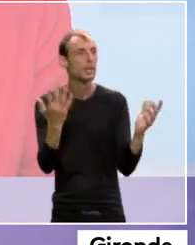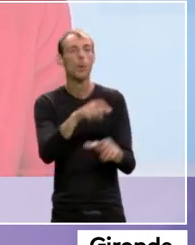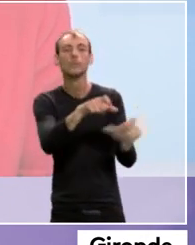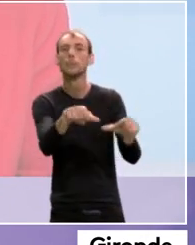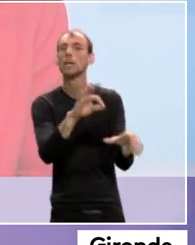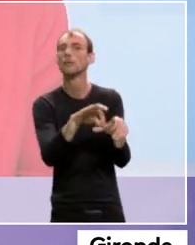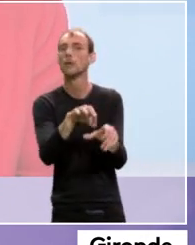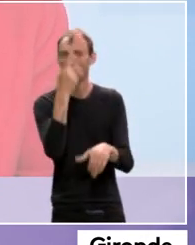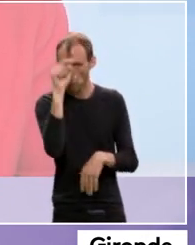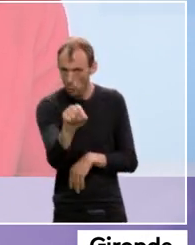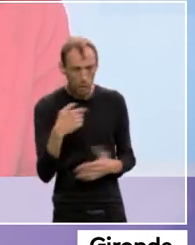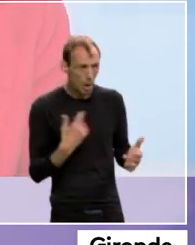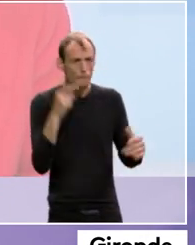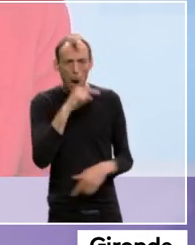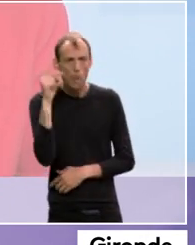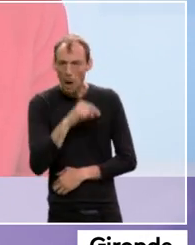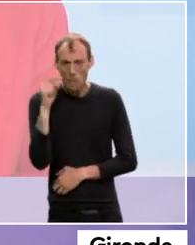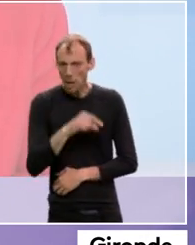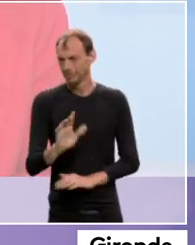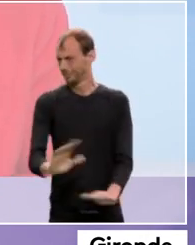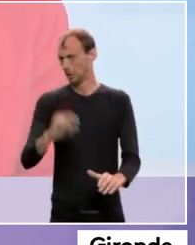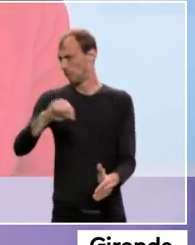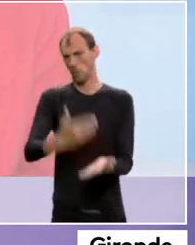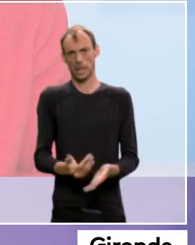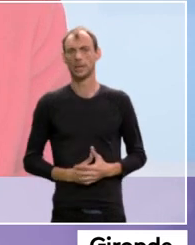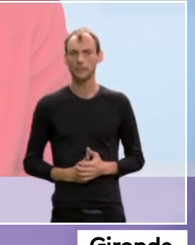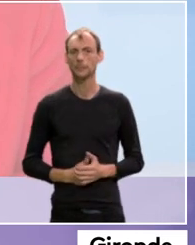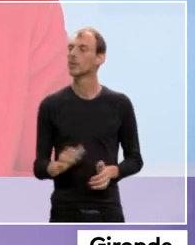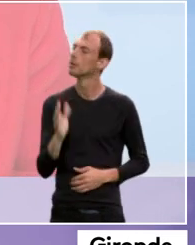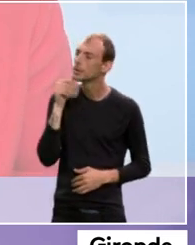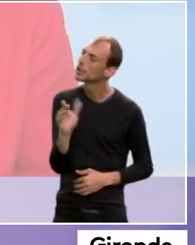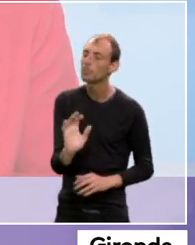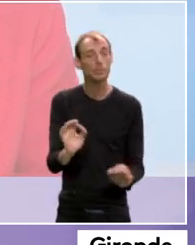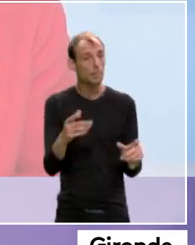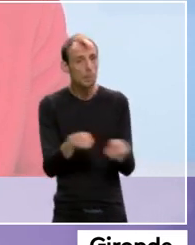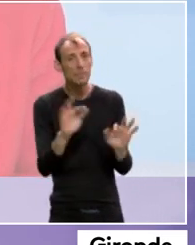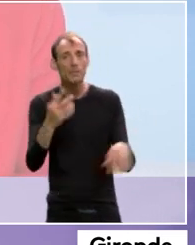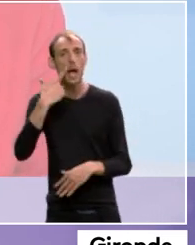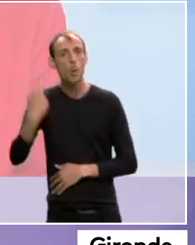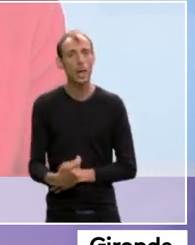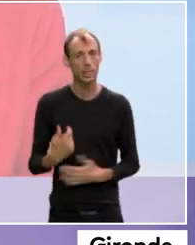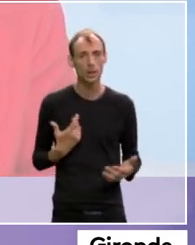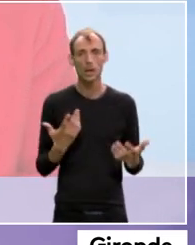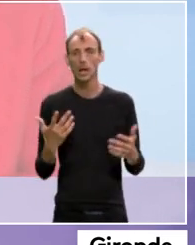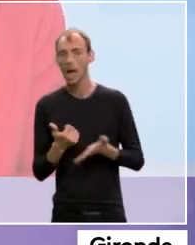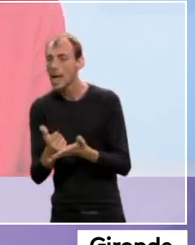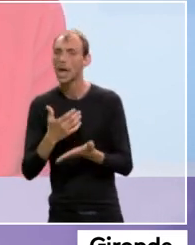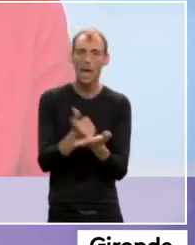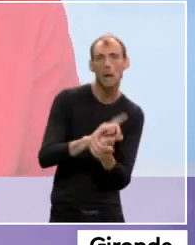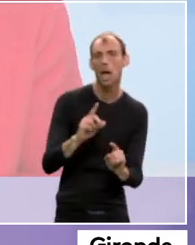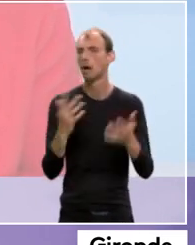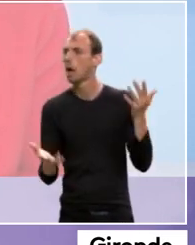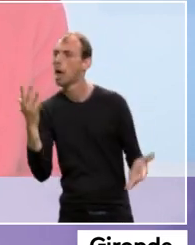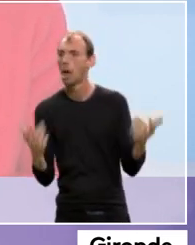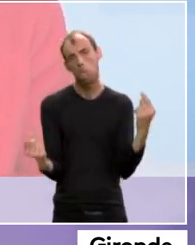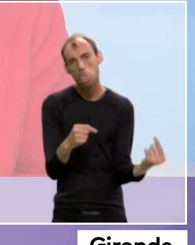mais c'est pas possible d'autre part sur l'Ukraine vous n'êtes pas d'accord faut-il les aider faut-il pas les aider faut-il leur montrer vous n'êtes pas